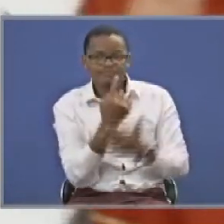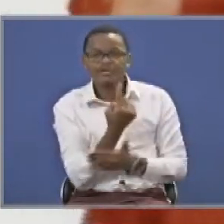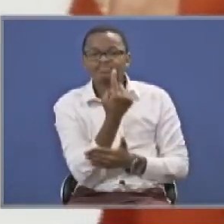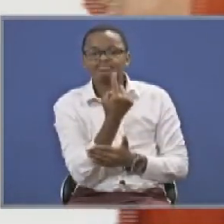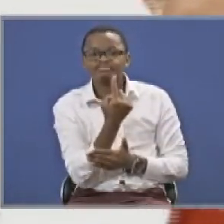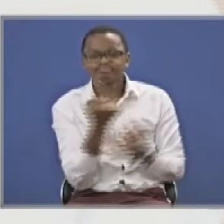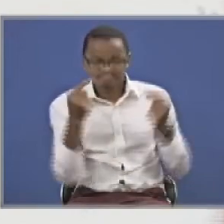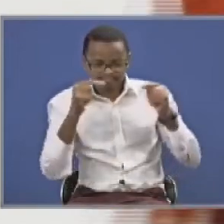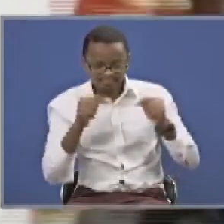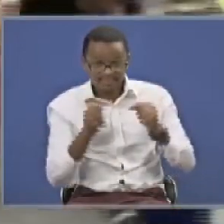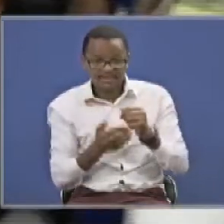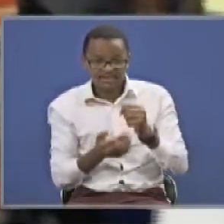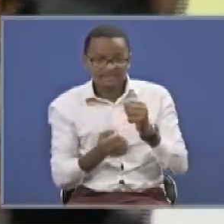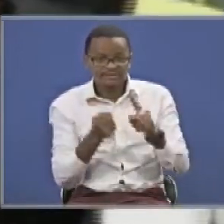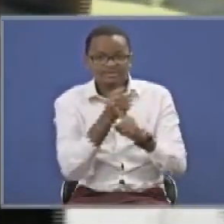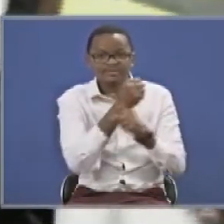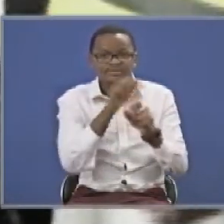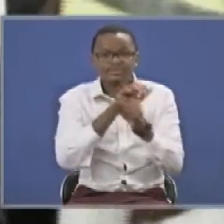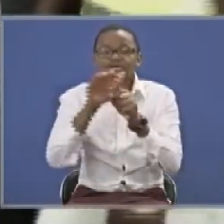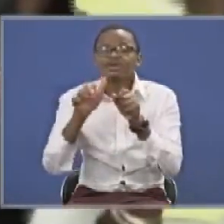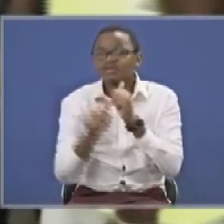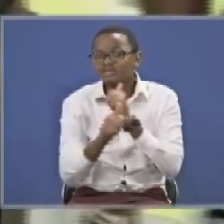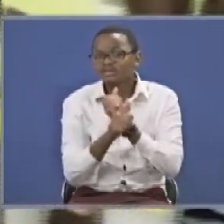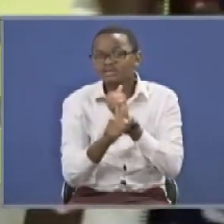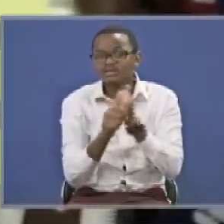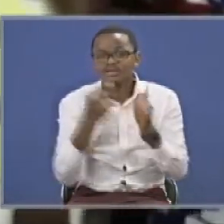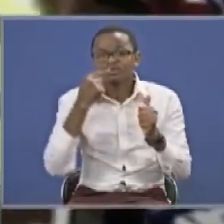wa mbele kwa kujitolea katika vita dhidi ya virusi hivi hatari,